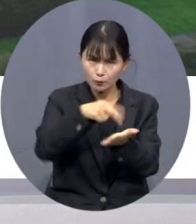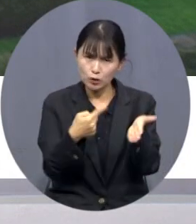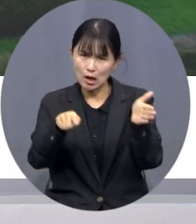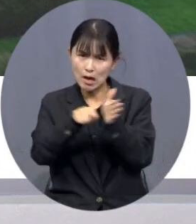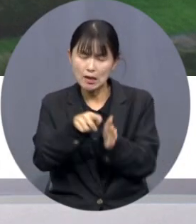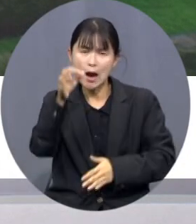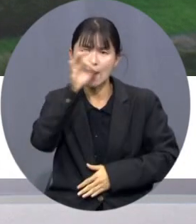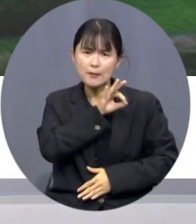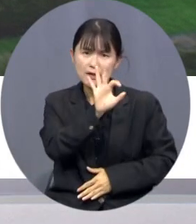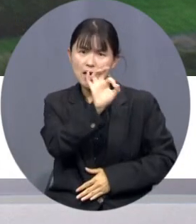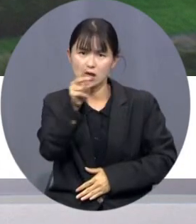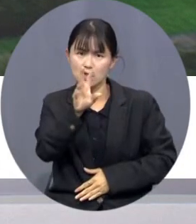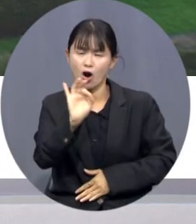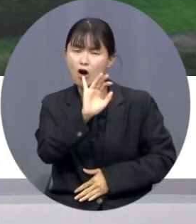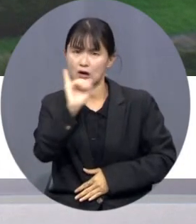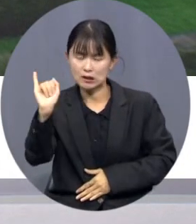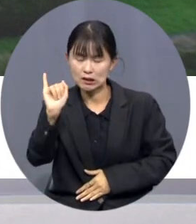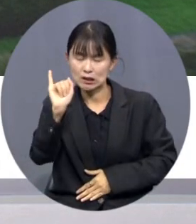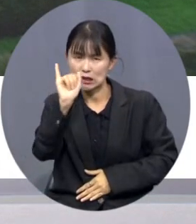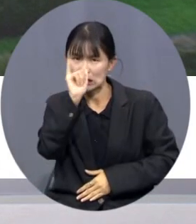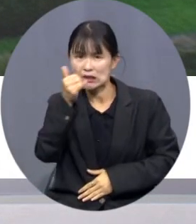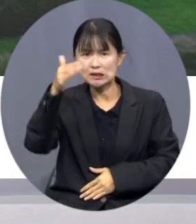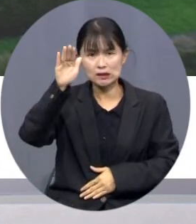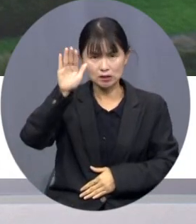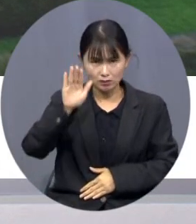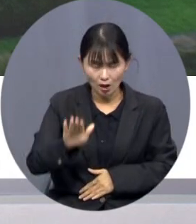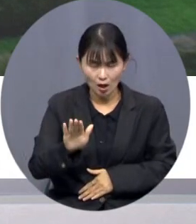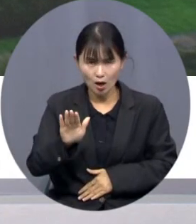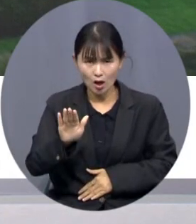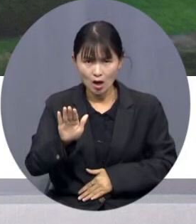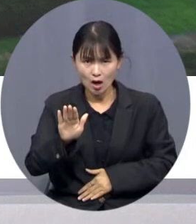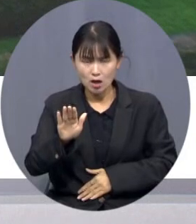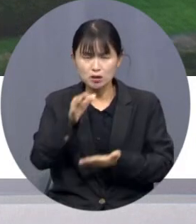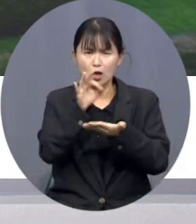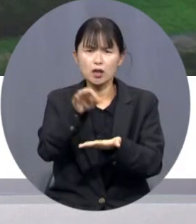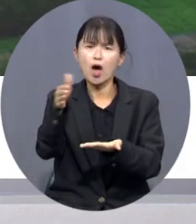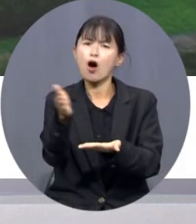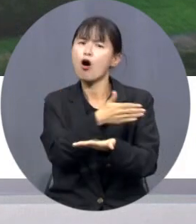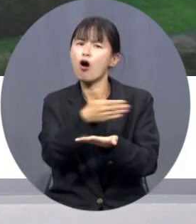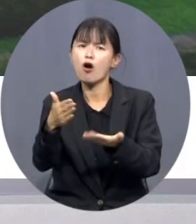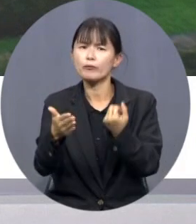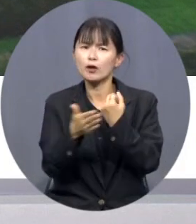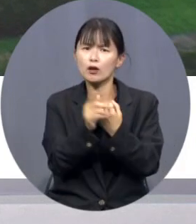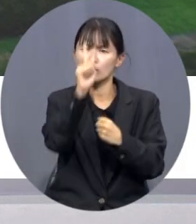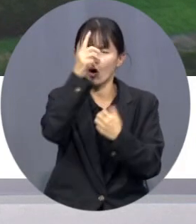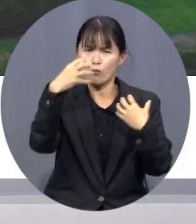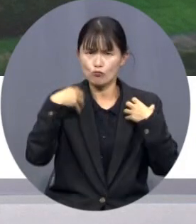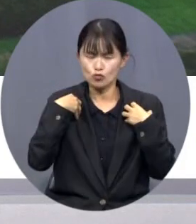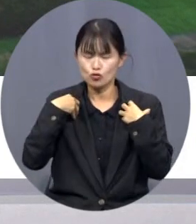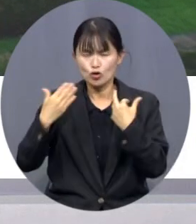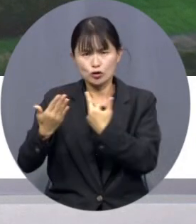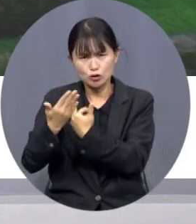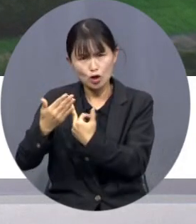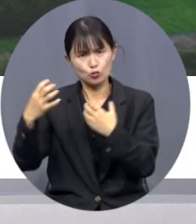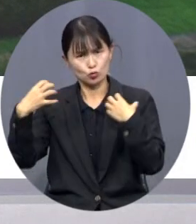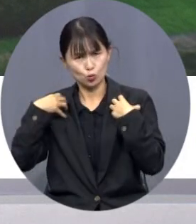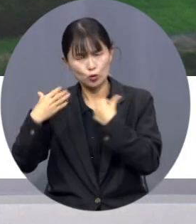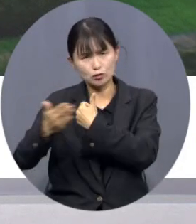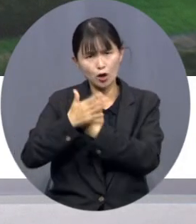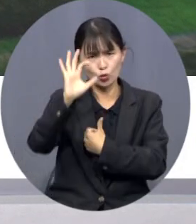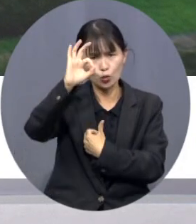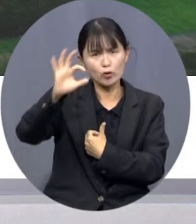비영리 공익재단으로 출발했지만 이 뚜렷한 재산이 없다 보니 정부와 제주도가 지원하는